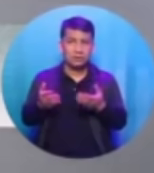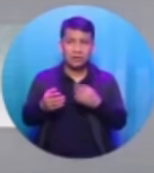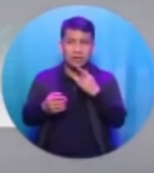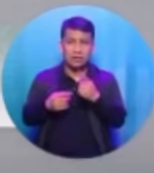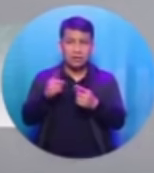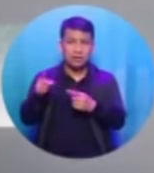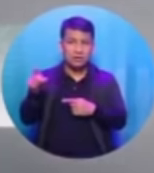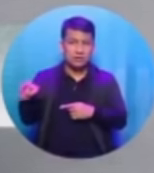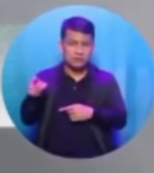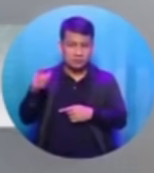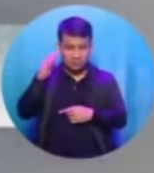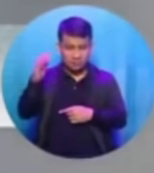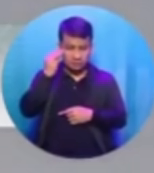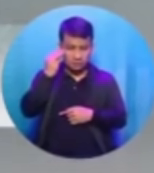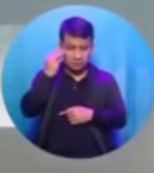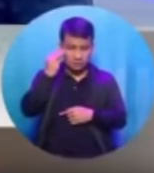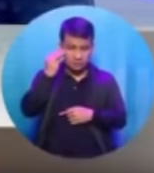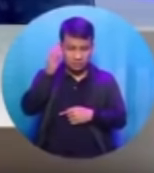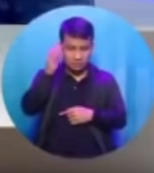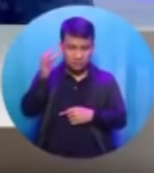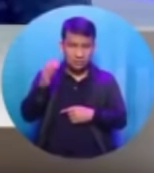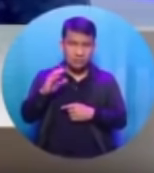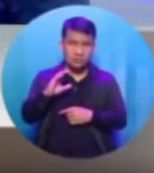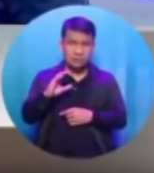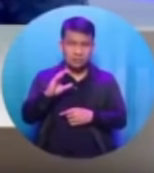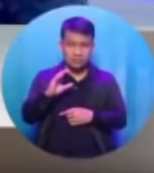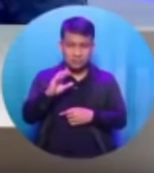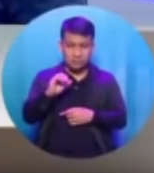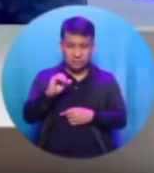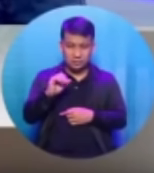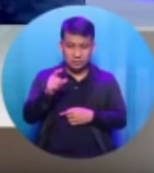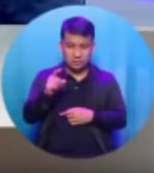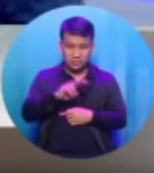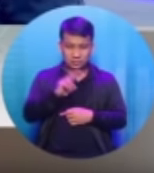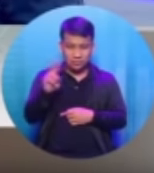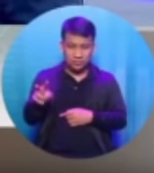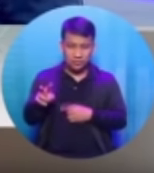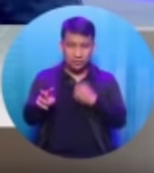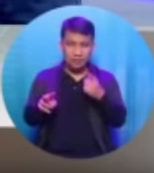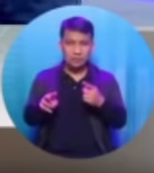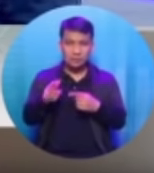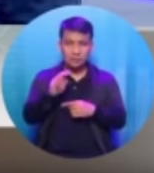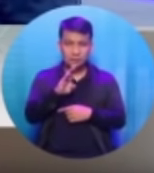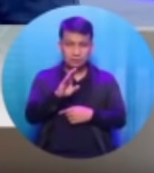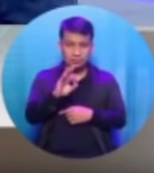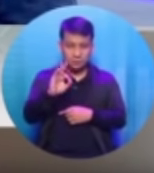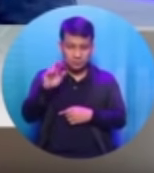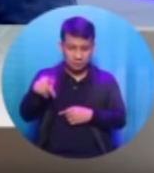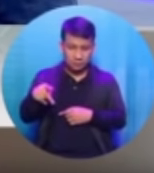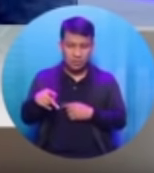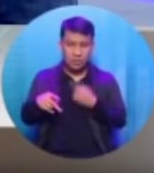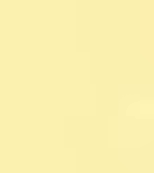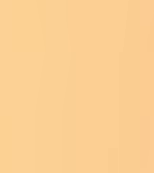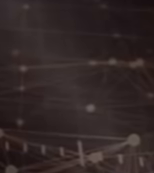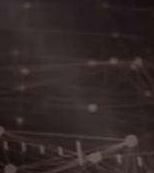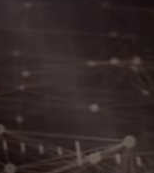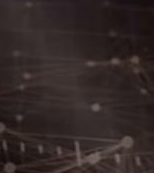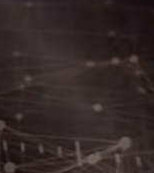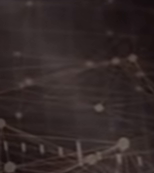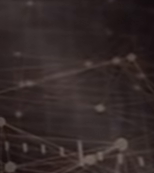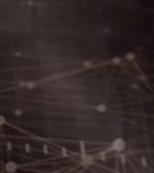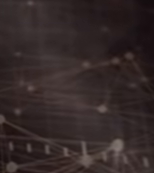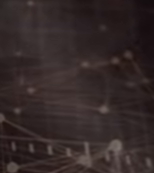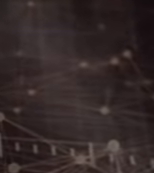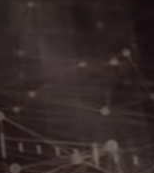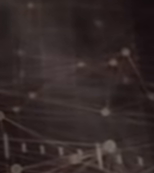Sige, kausapin natin si Colonel Marvin Carbonell, City Fire Director ng Valenzuela Bureau of Fire. Colonel. Yes,